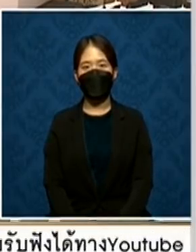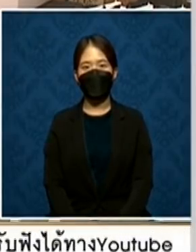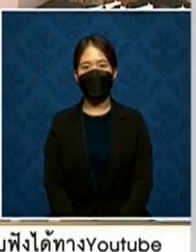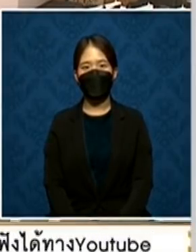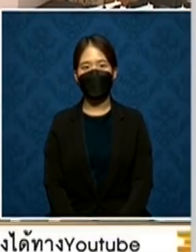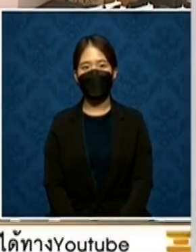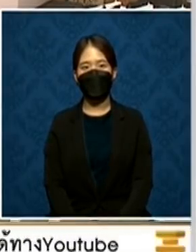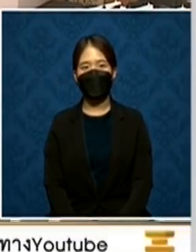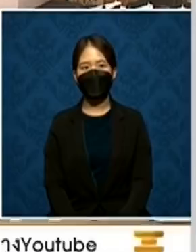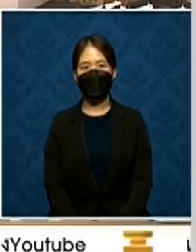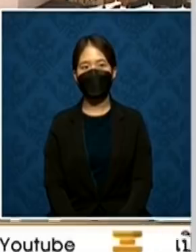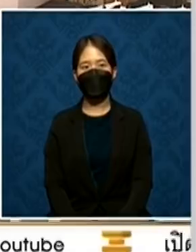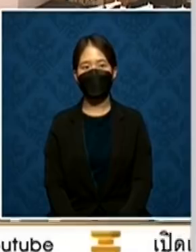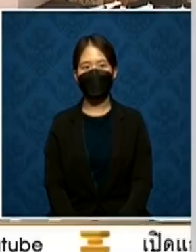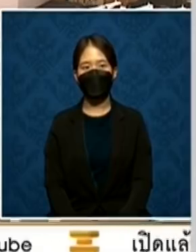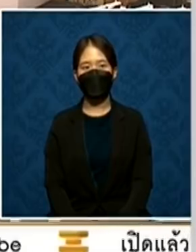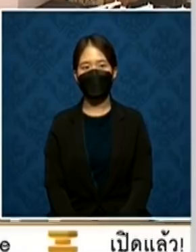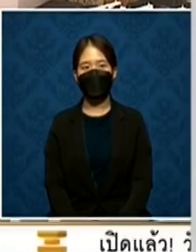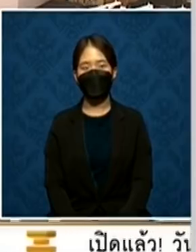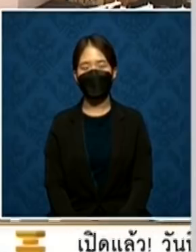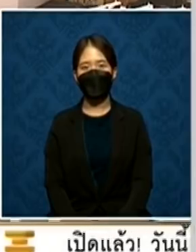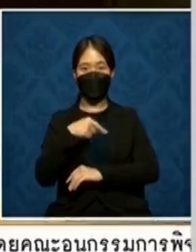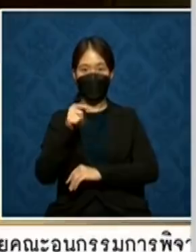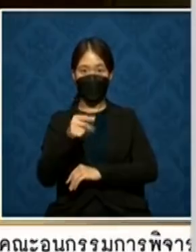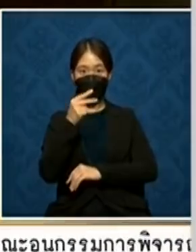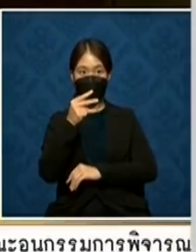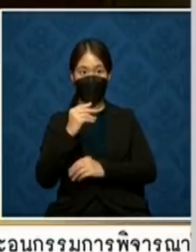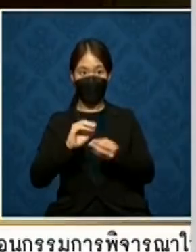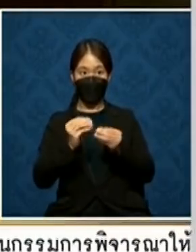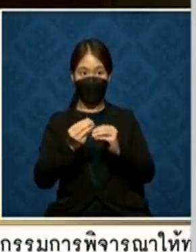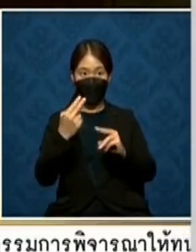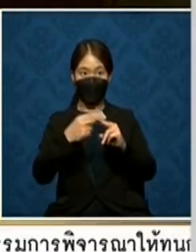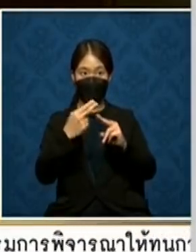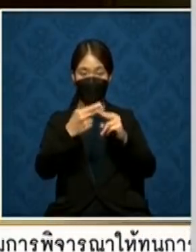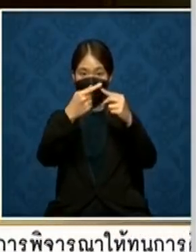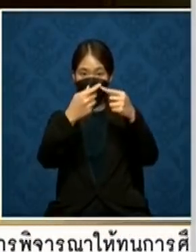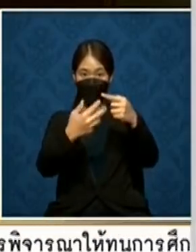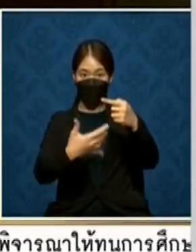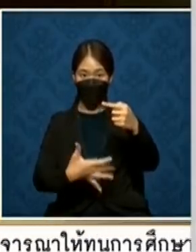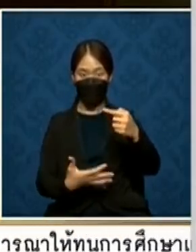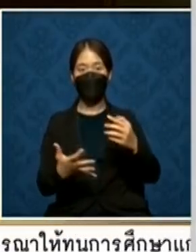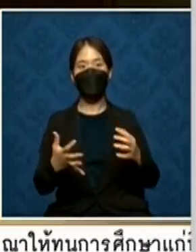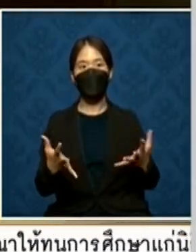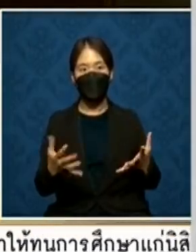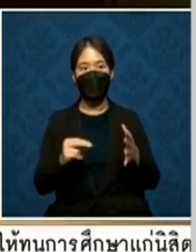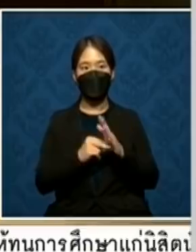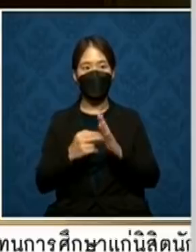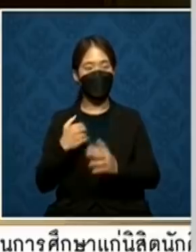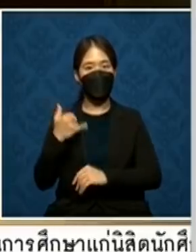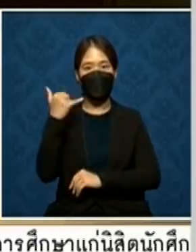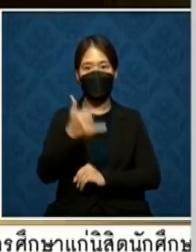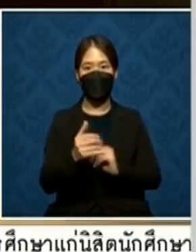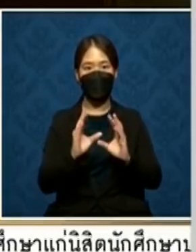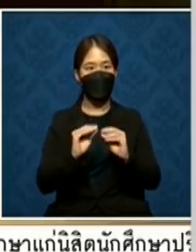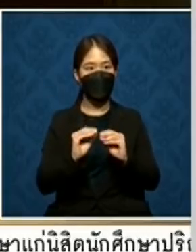ว่าพอแต่ละเรื่องเนี่ยจะลงมติหรือไม่เนี่ยอันนี้เป็นอีกเรื่องหนึ่งครับซึ่งตอนนั้นเนี่ย